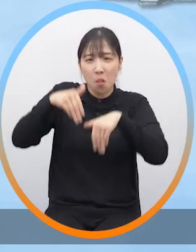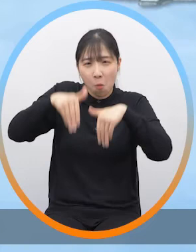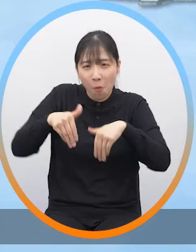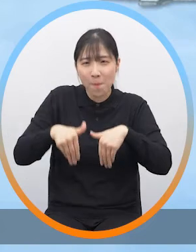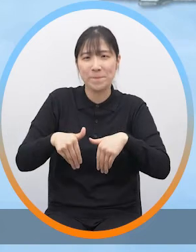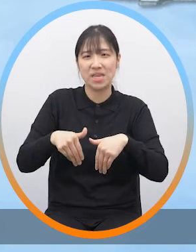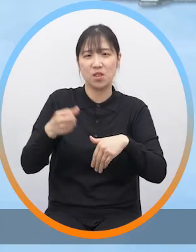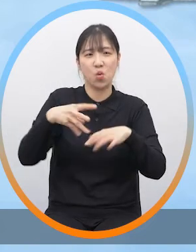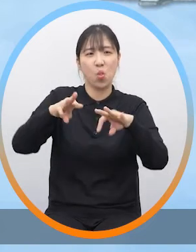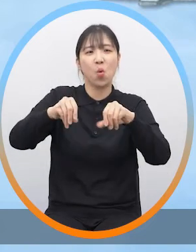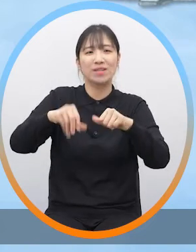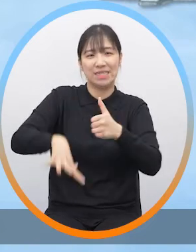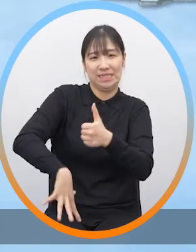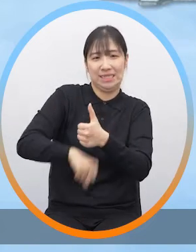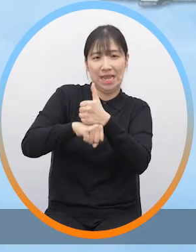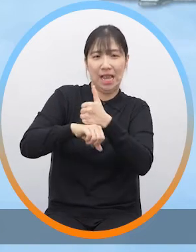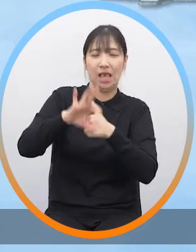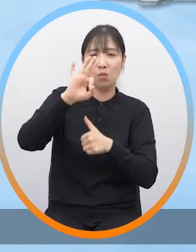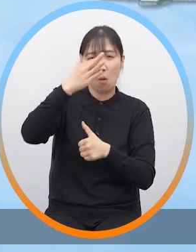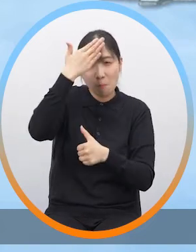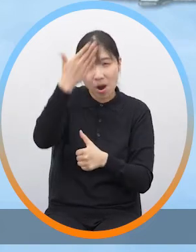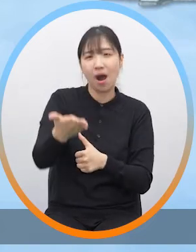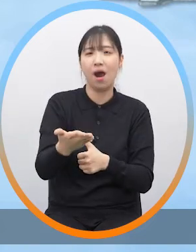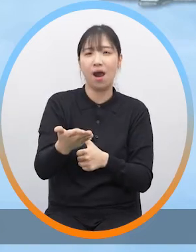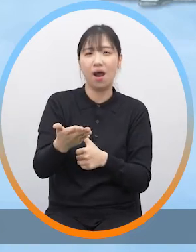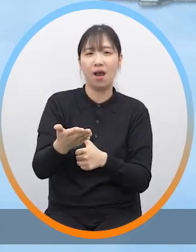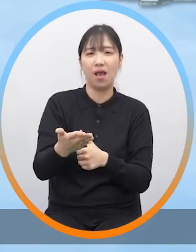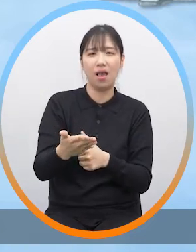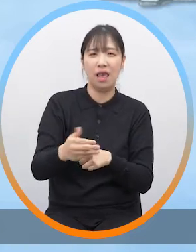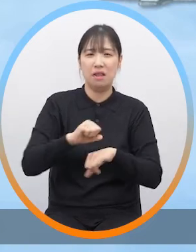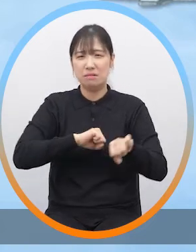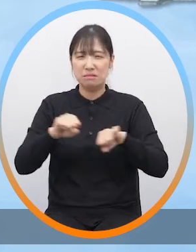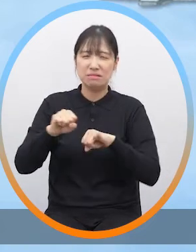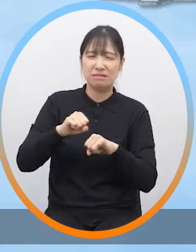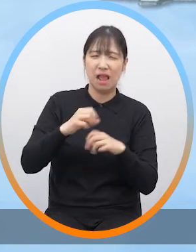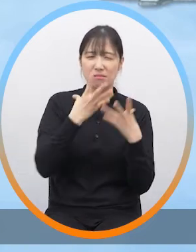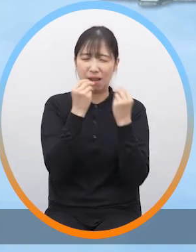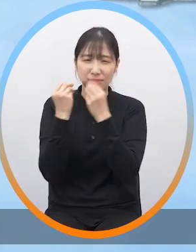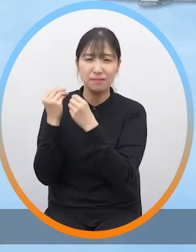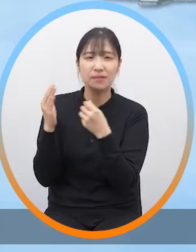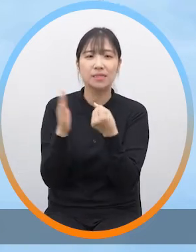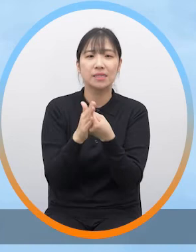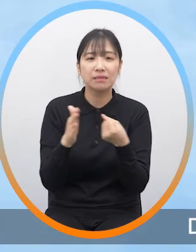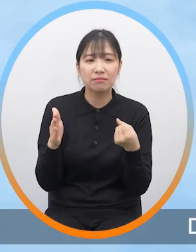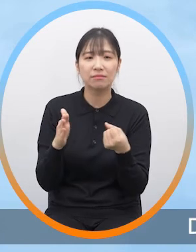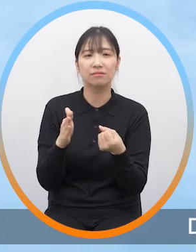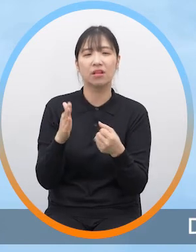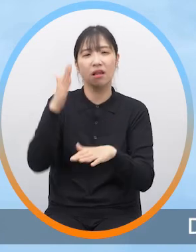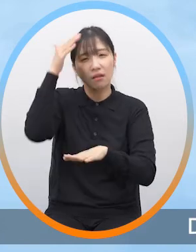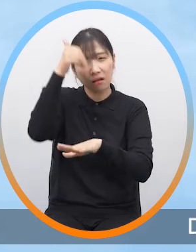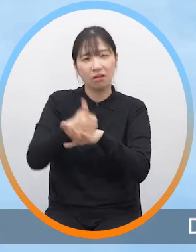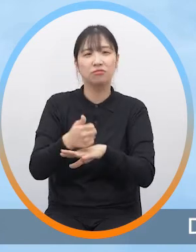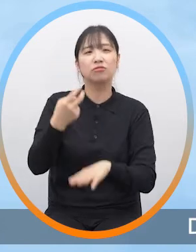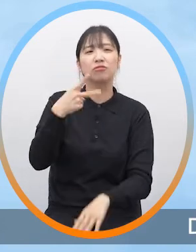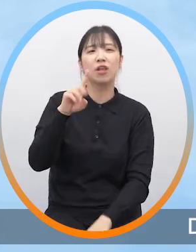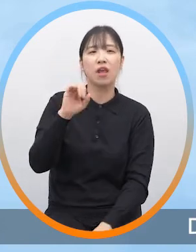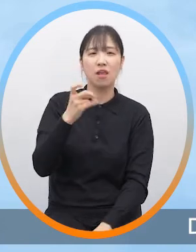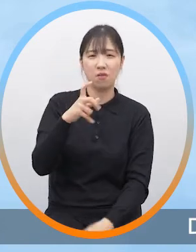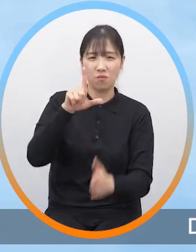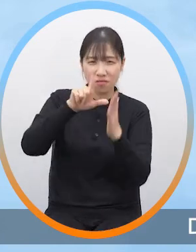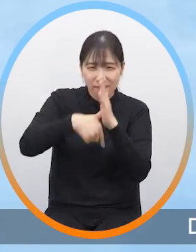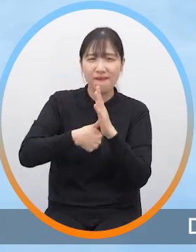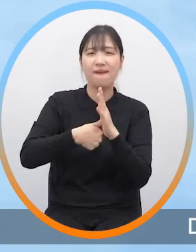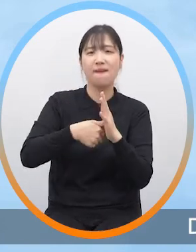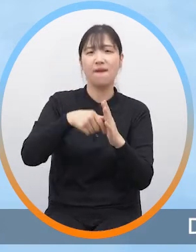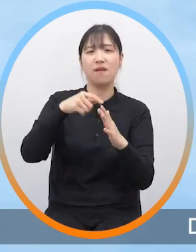노비라든가 토지를 많이 장악해서 면세가 되고, 그리고 온갖 행패를 부리기 때문에 대원군 때 결국에는